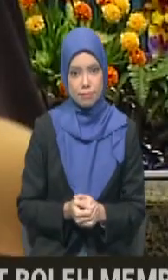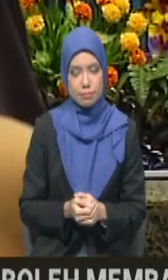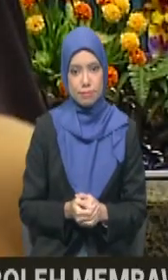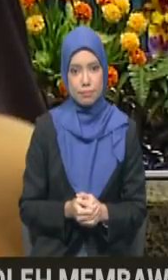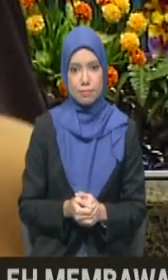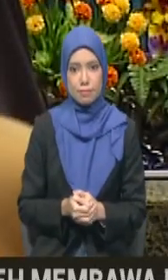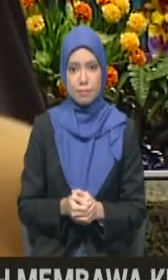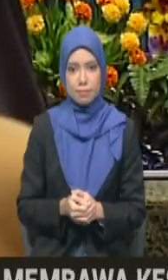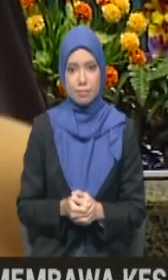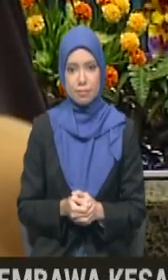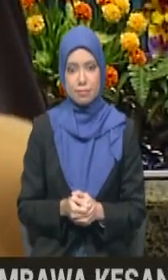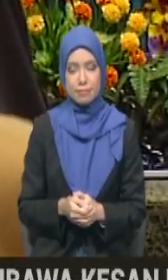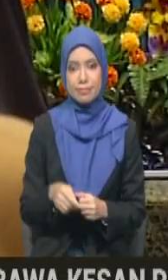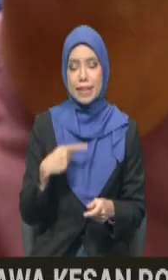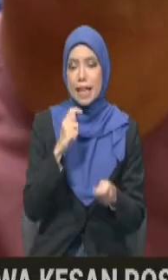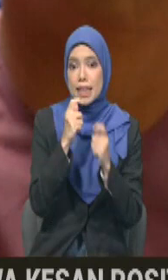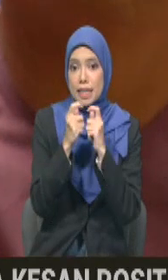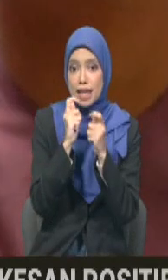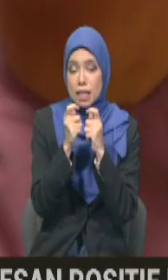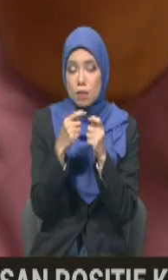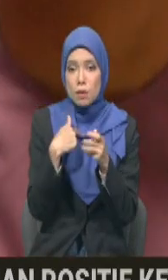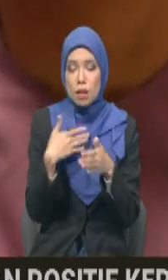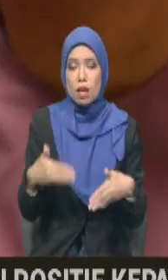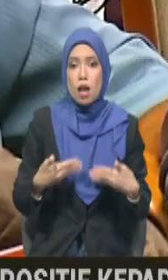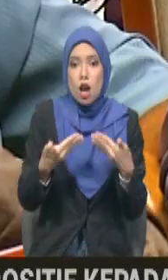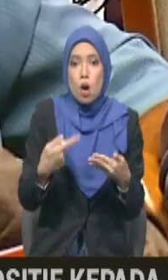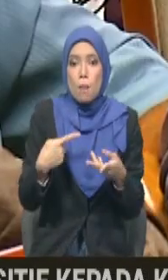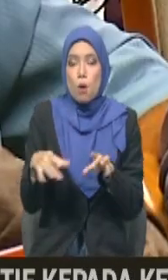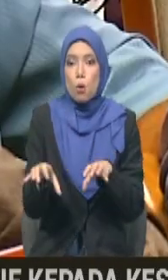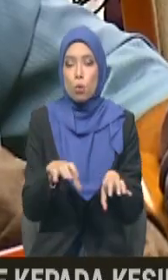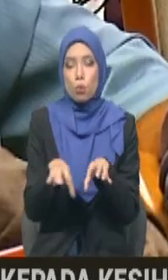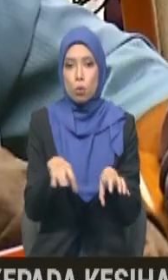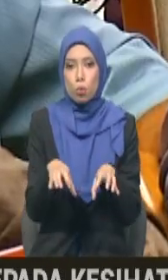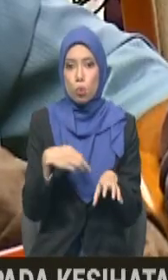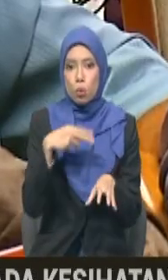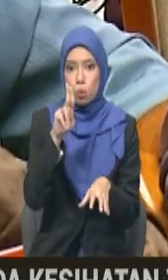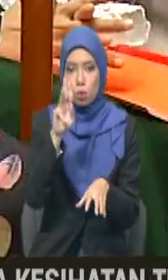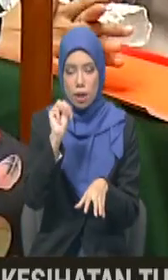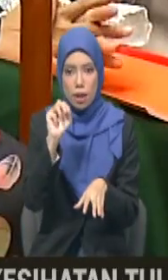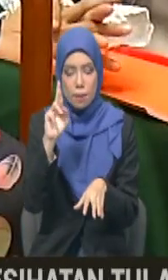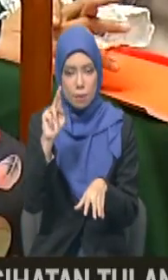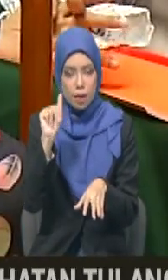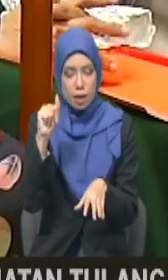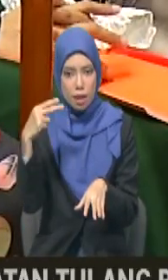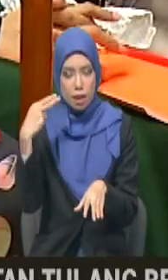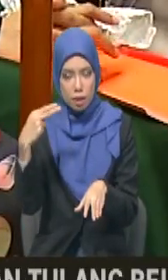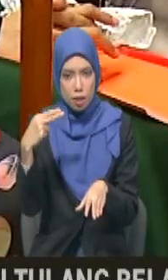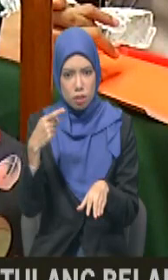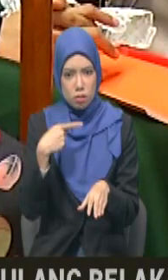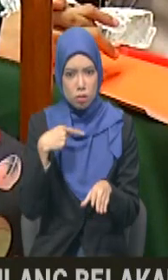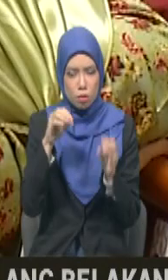kiarong taklimat pengurusan dan tatacara mengerjakan umrah disampaikan oleh Awang Haji Badaruddin bin haji